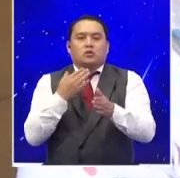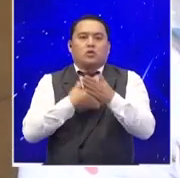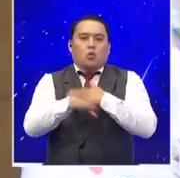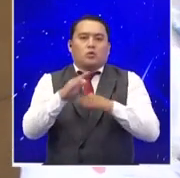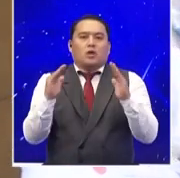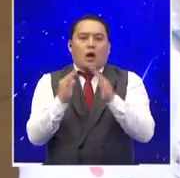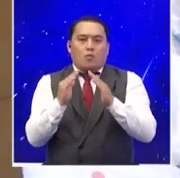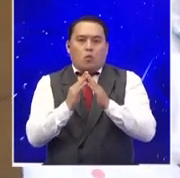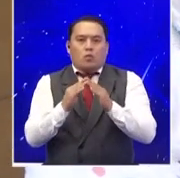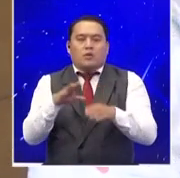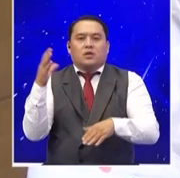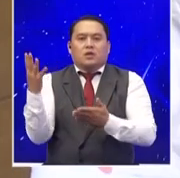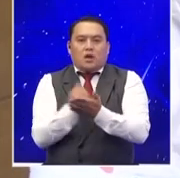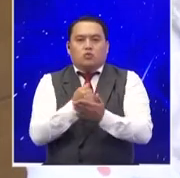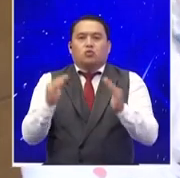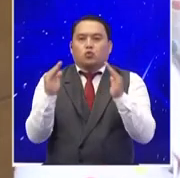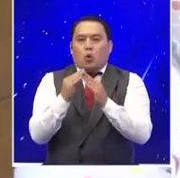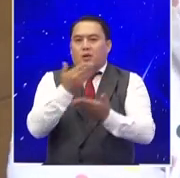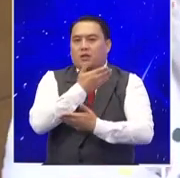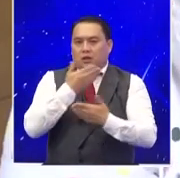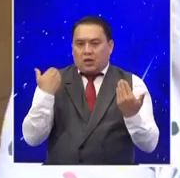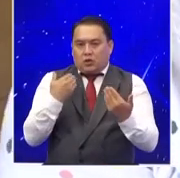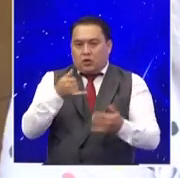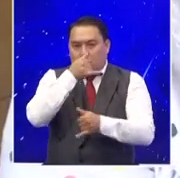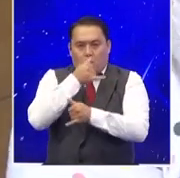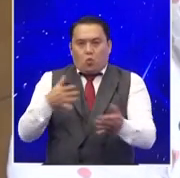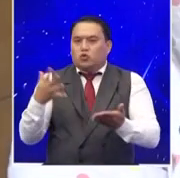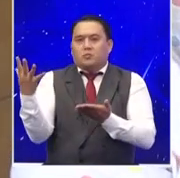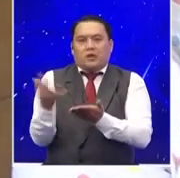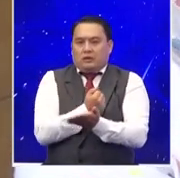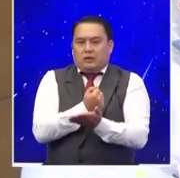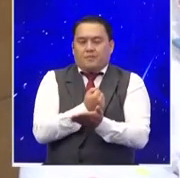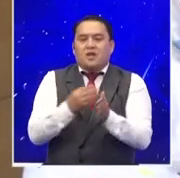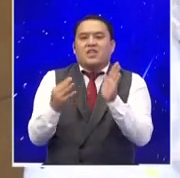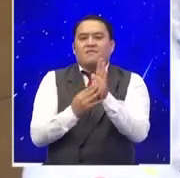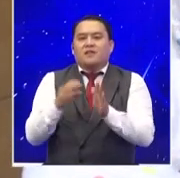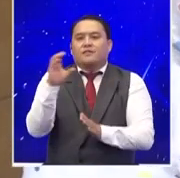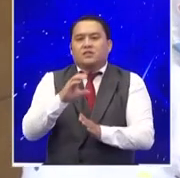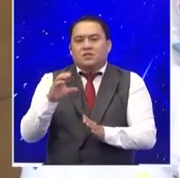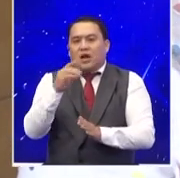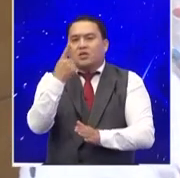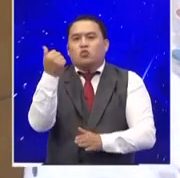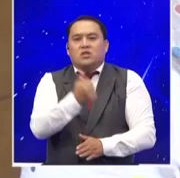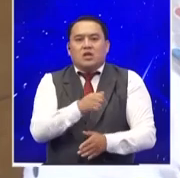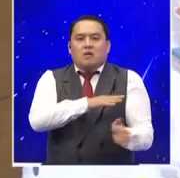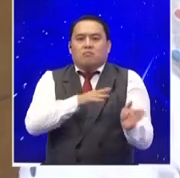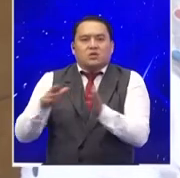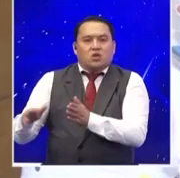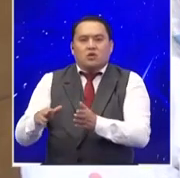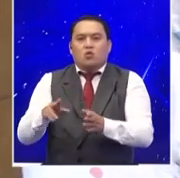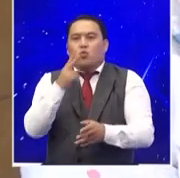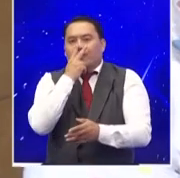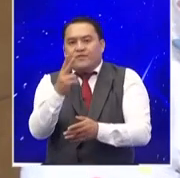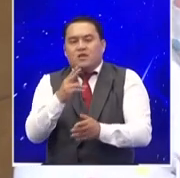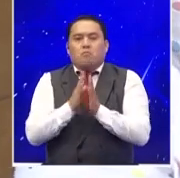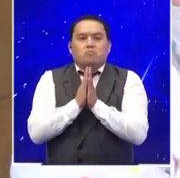Через пару часов мы обнаружили, что в доме его нет. С тех пор мы не можем его найти. С 9 сентября уже целая неделя прошла. Если кто-нибудь